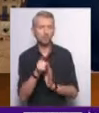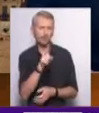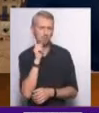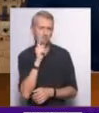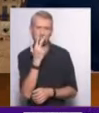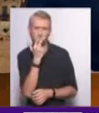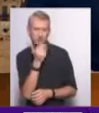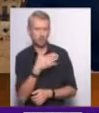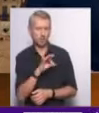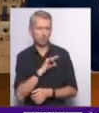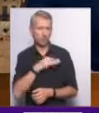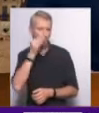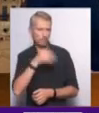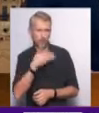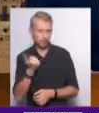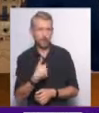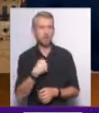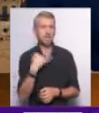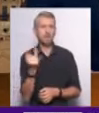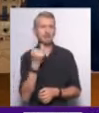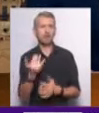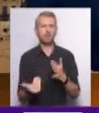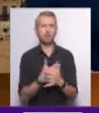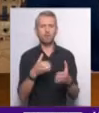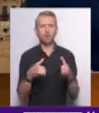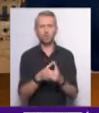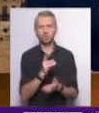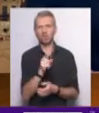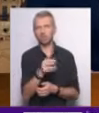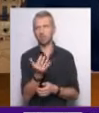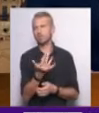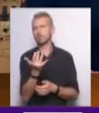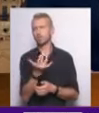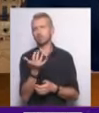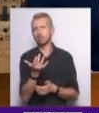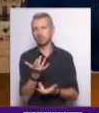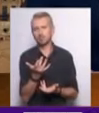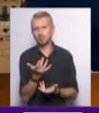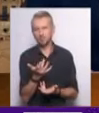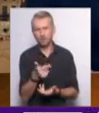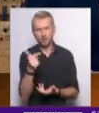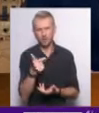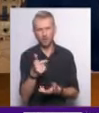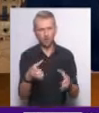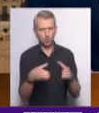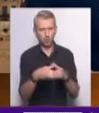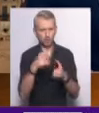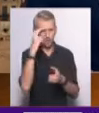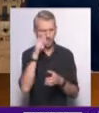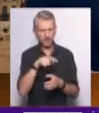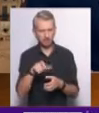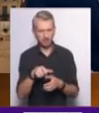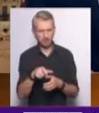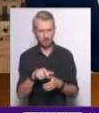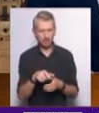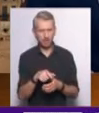маєте юридичного досвіду. Мене цікавить оця нова там група, як вона там, група там цих київських тушок. Київська команда.